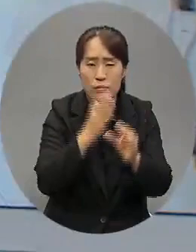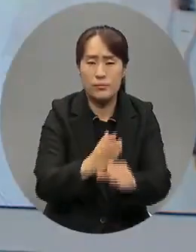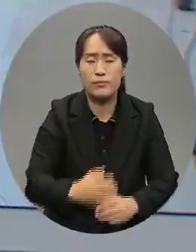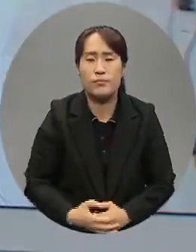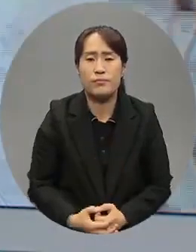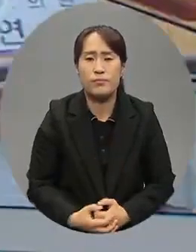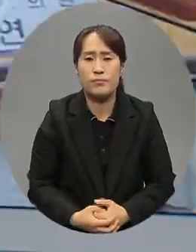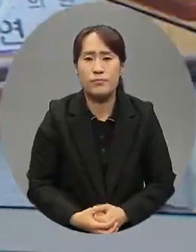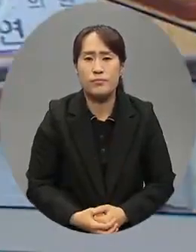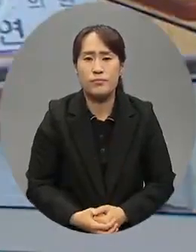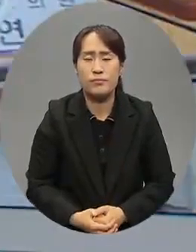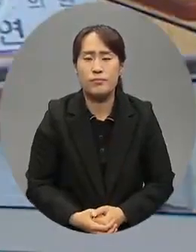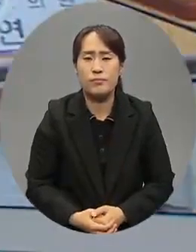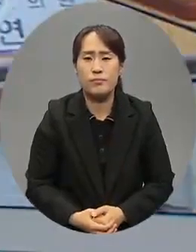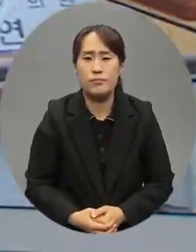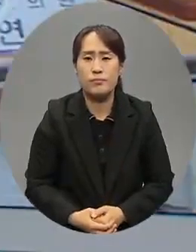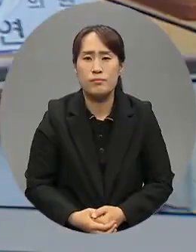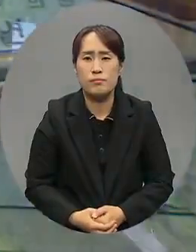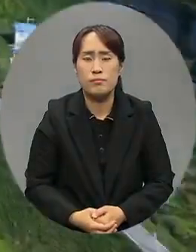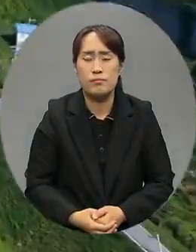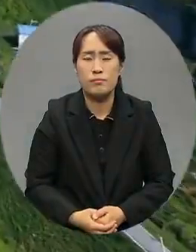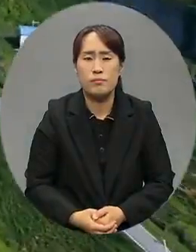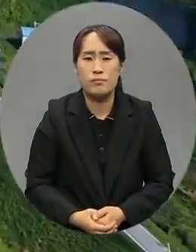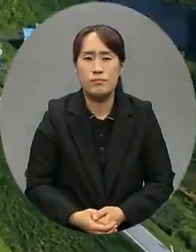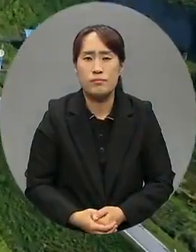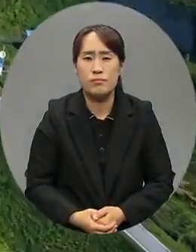이지연 기자의 보도입니다.